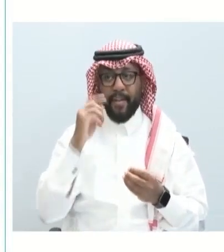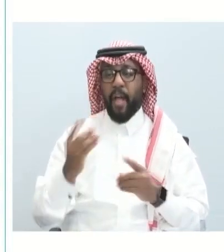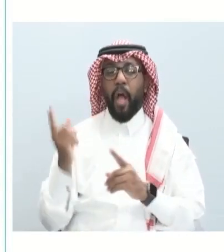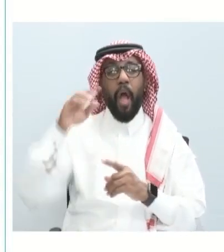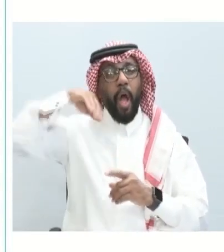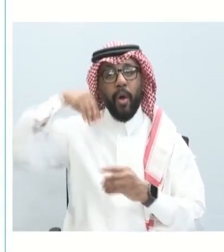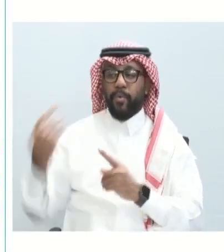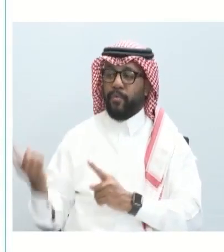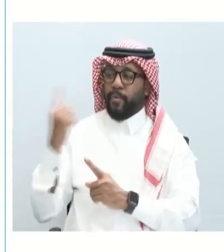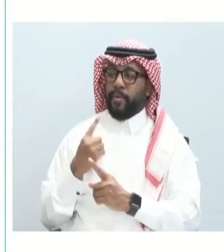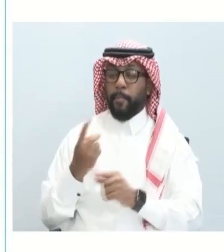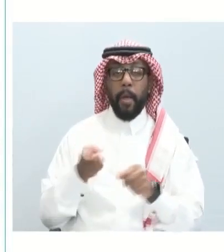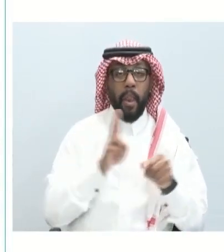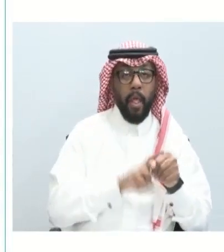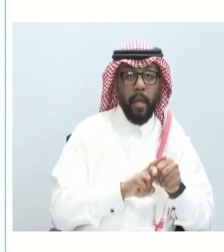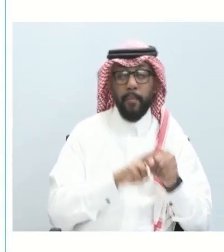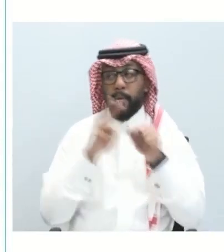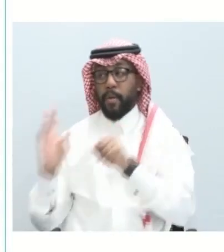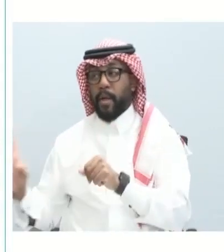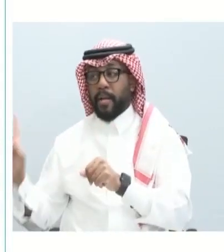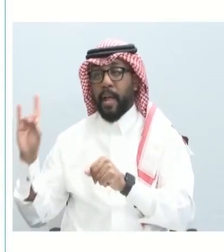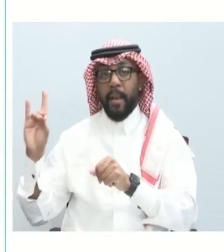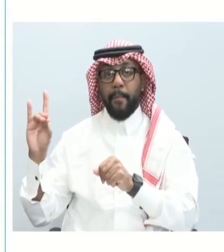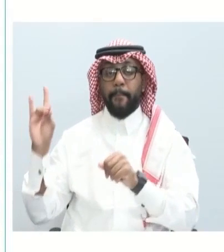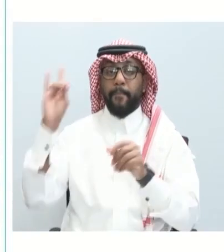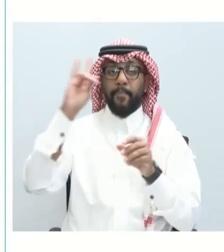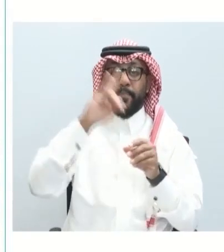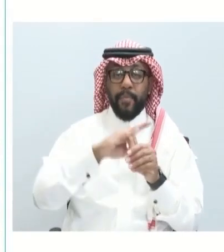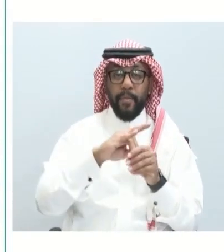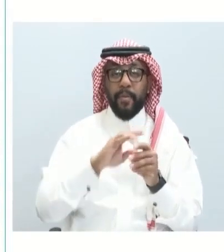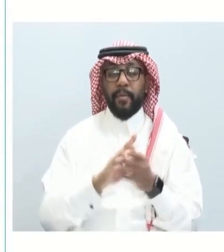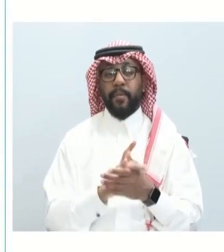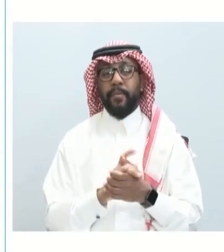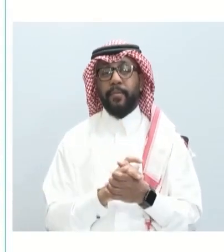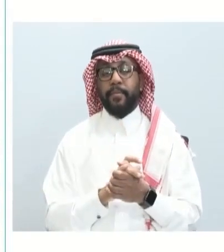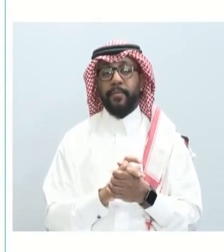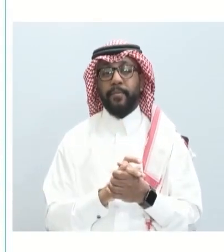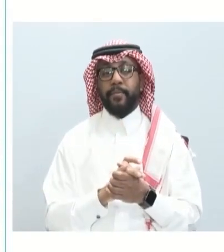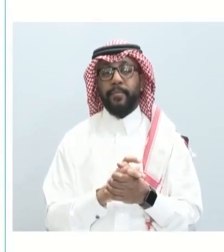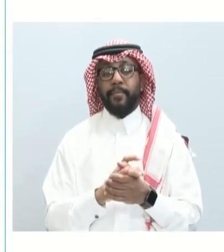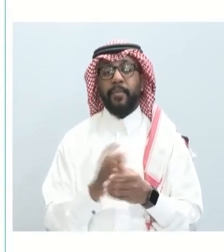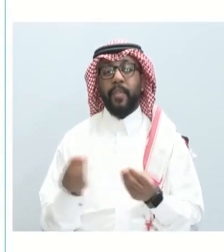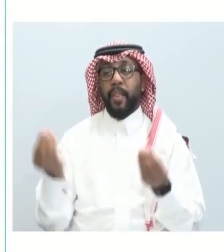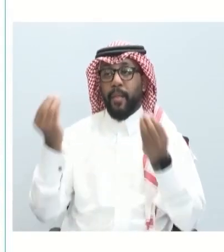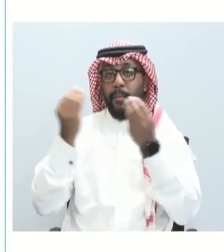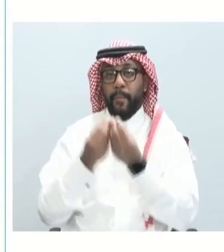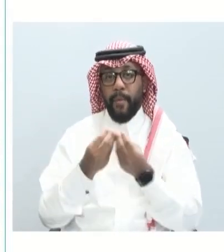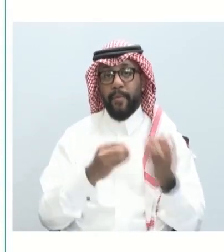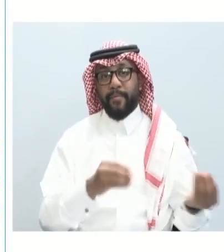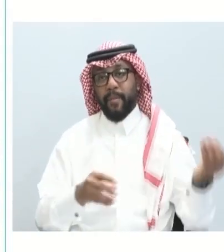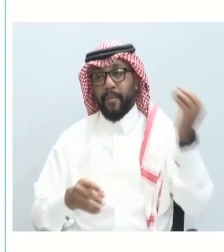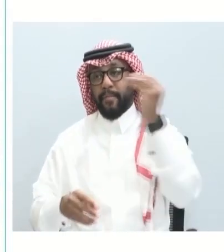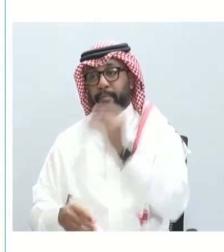لياخذ الكلب ويتركه في الضفه الاخرى ولكنه يعود معه بالخروف في القارب